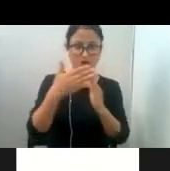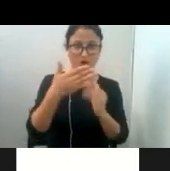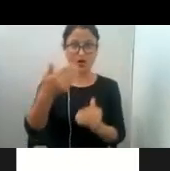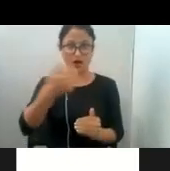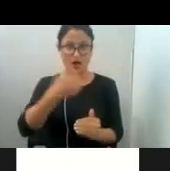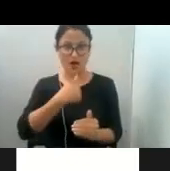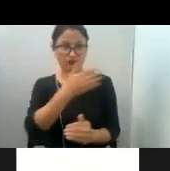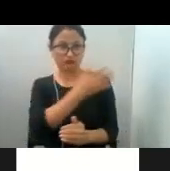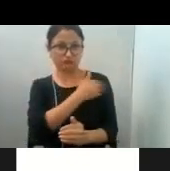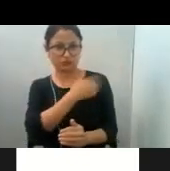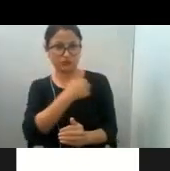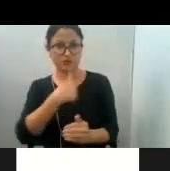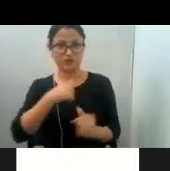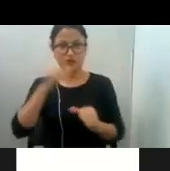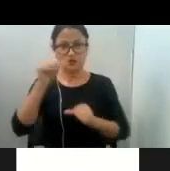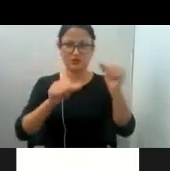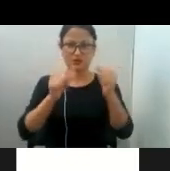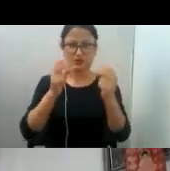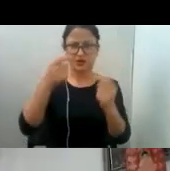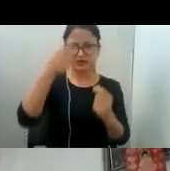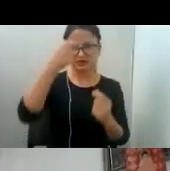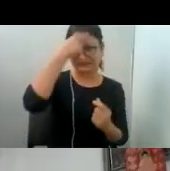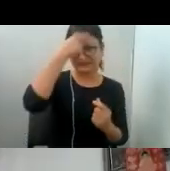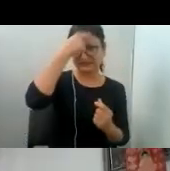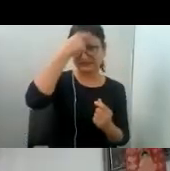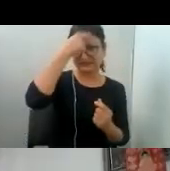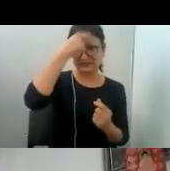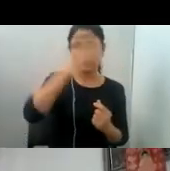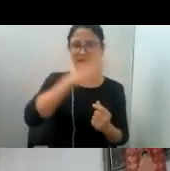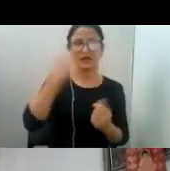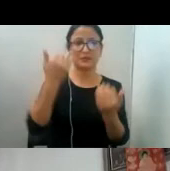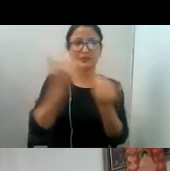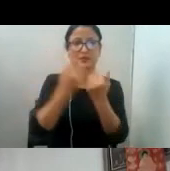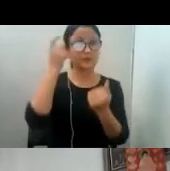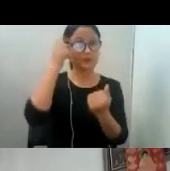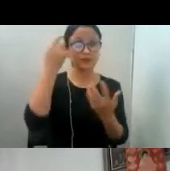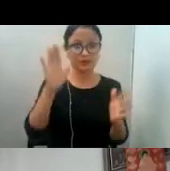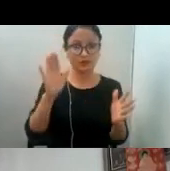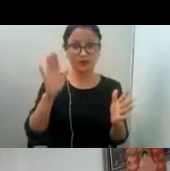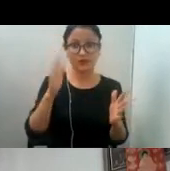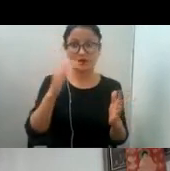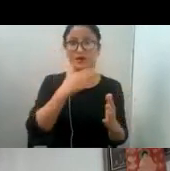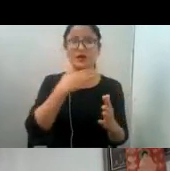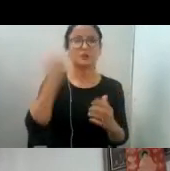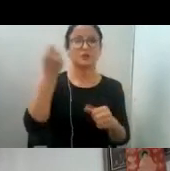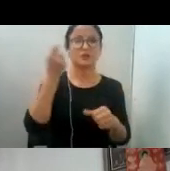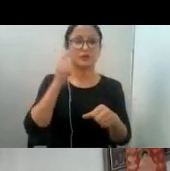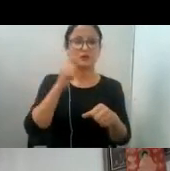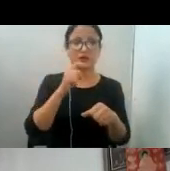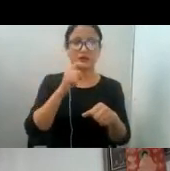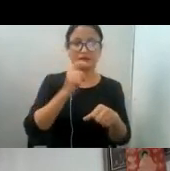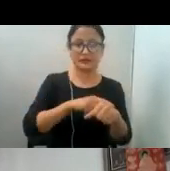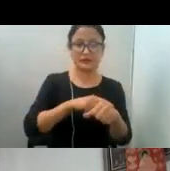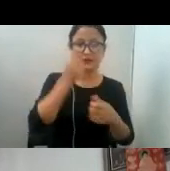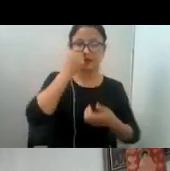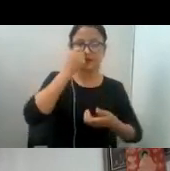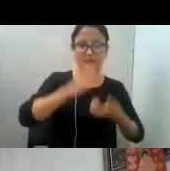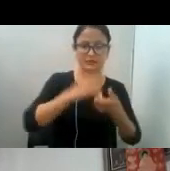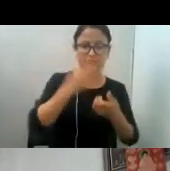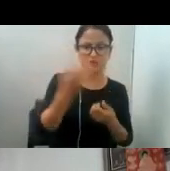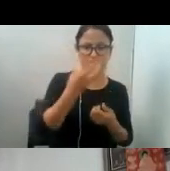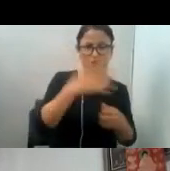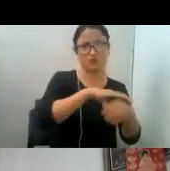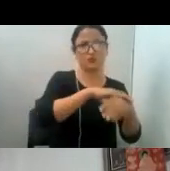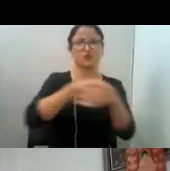म यसरी जे होस् टेन्सनले आत्महत्या गर्न गएको थिएँ. आत्महत्या गर्न जाँदाखेरि उहाँ मलाई श्रीमानले जे होस् खोजेर